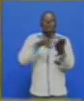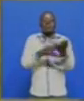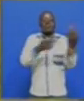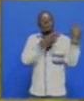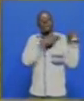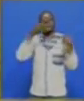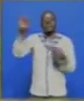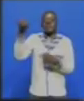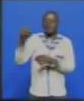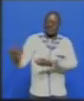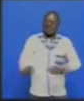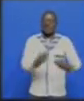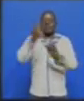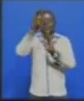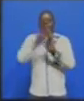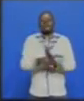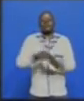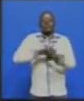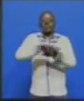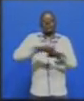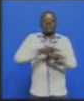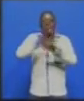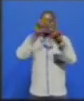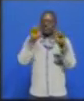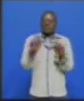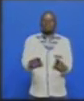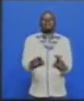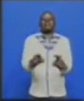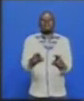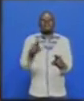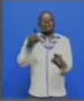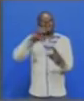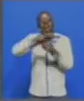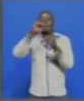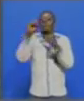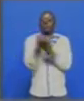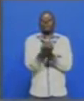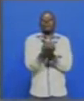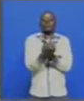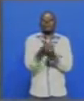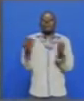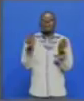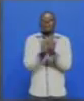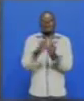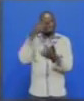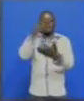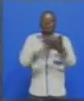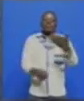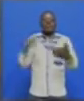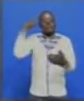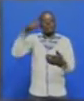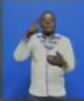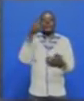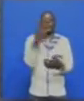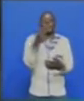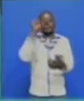engagement sur les questions de société. avec un taux de séroprévalence de 2,2 supérieur